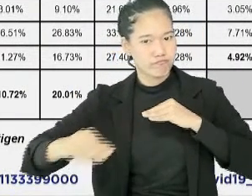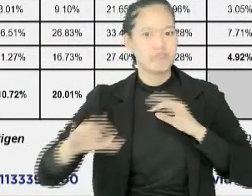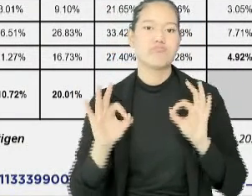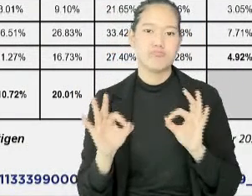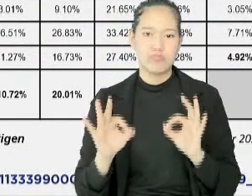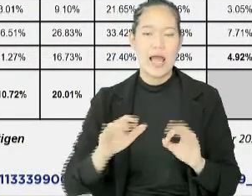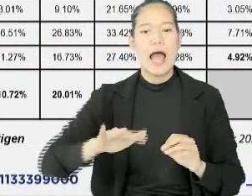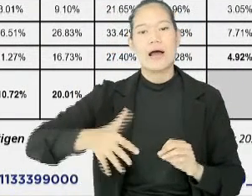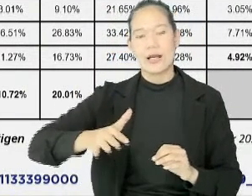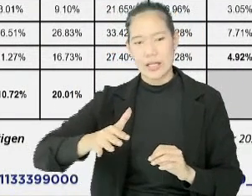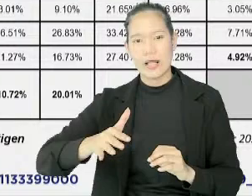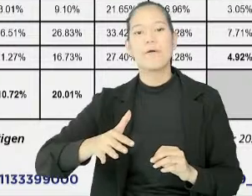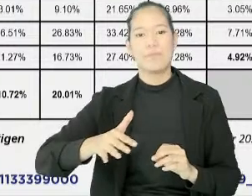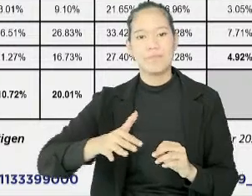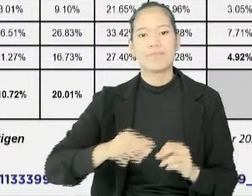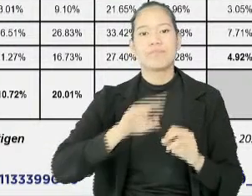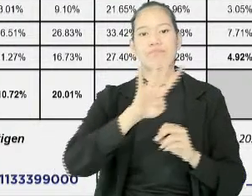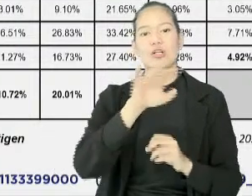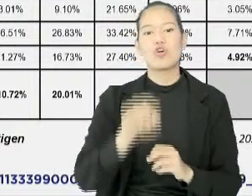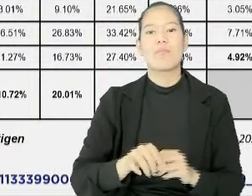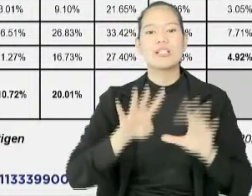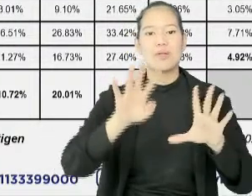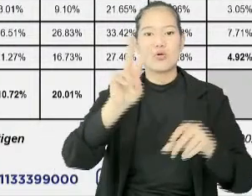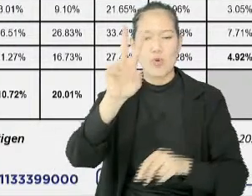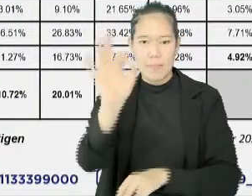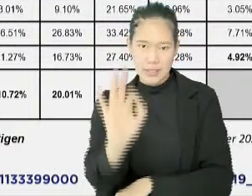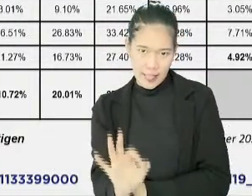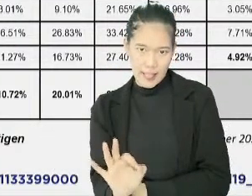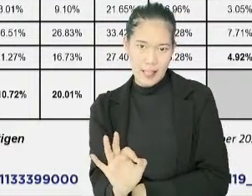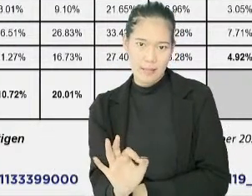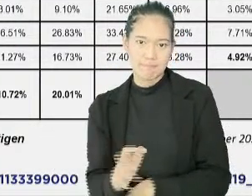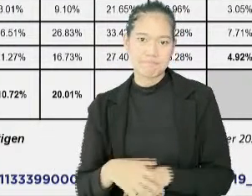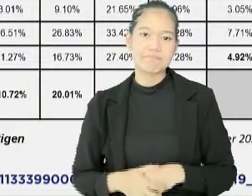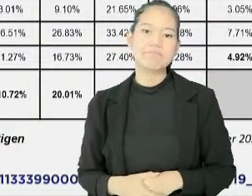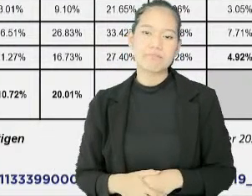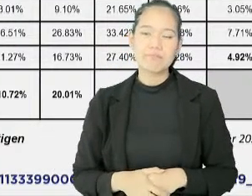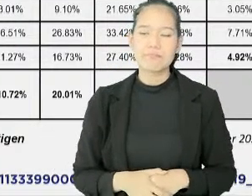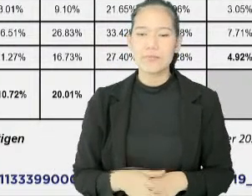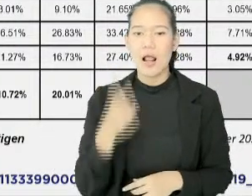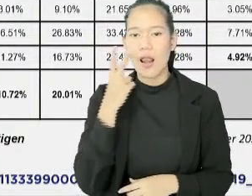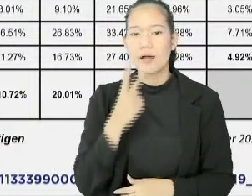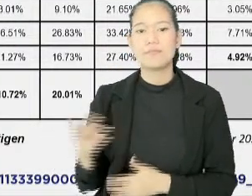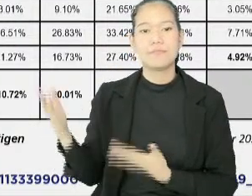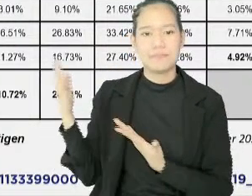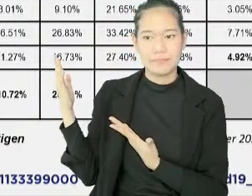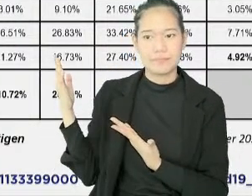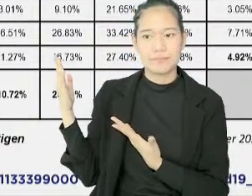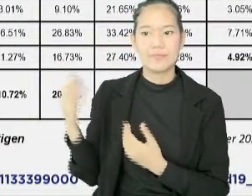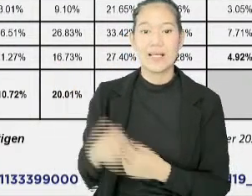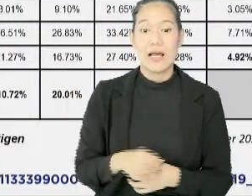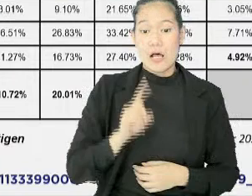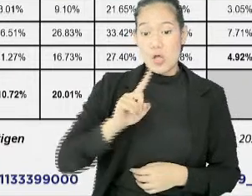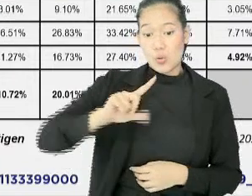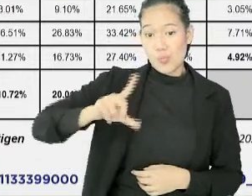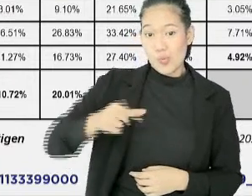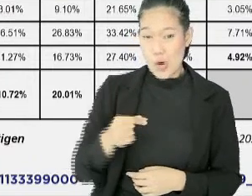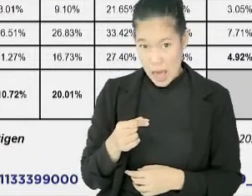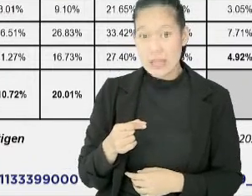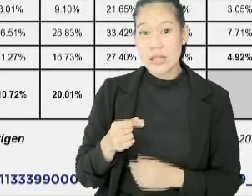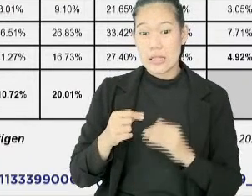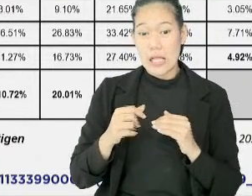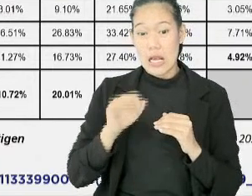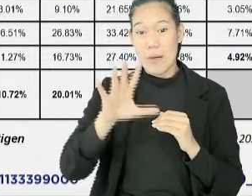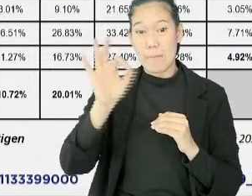positif iritnya diangka 4,9 02 jadi memang eh kita lihat kalau misalnya sebulan dia bisa